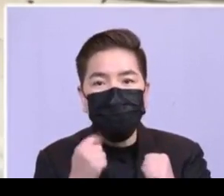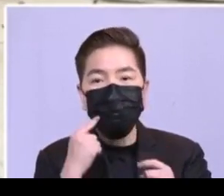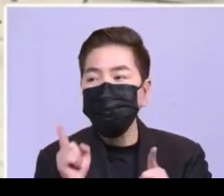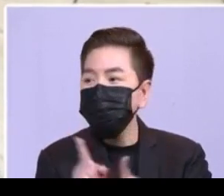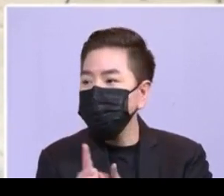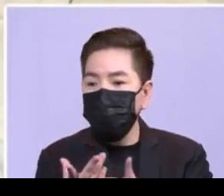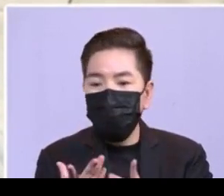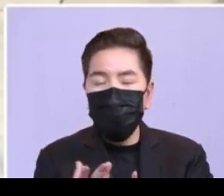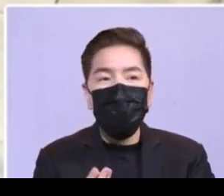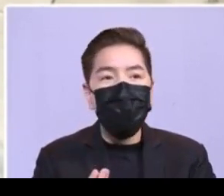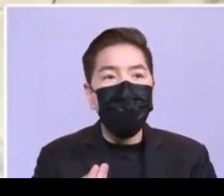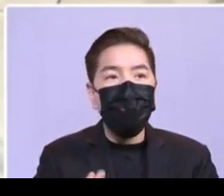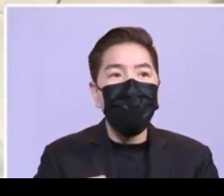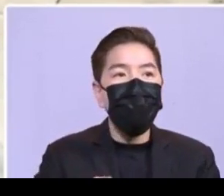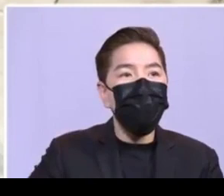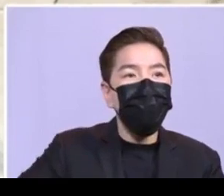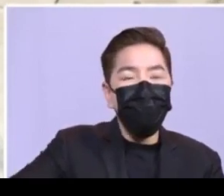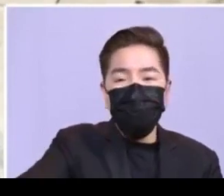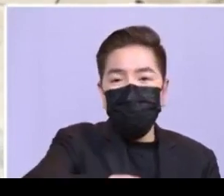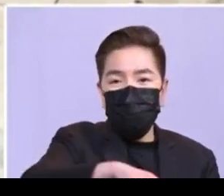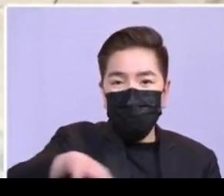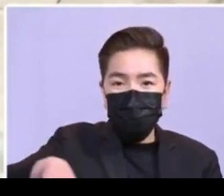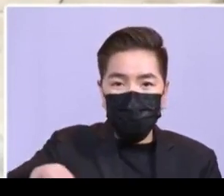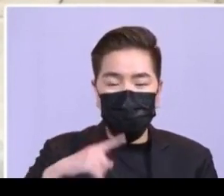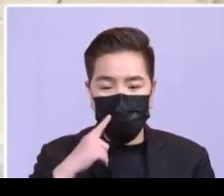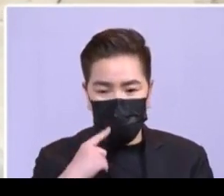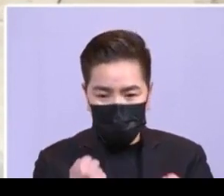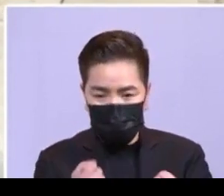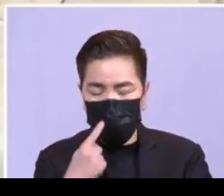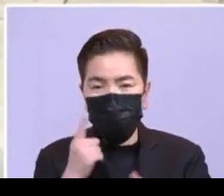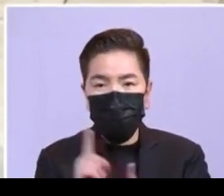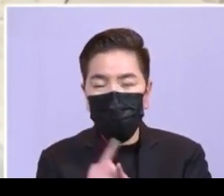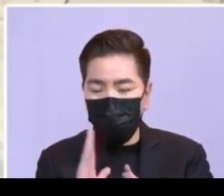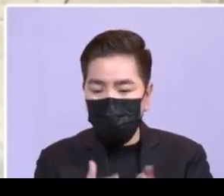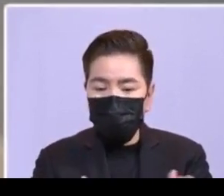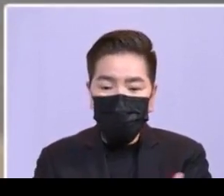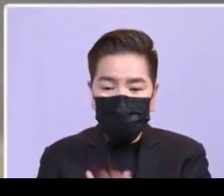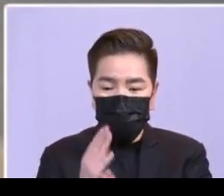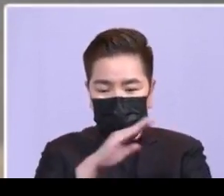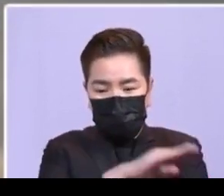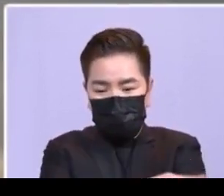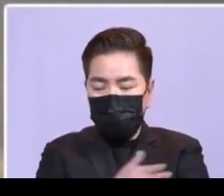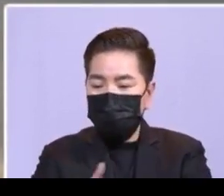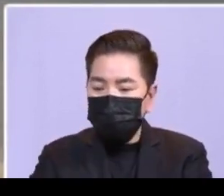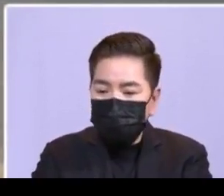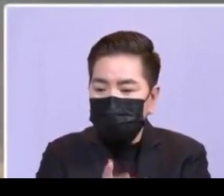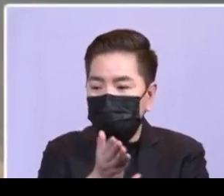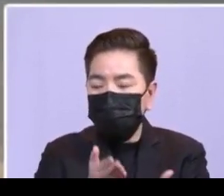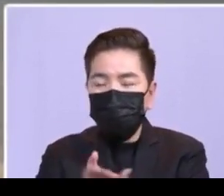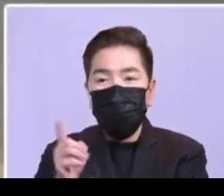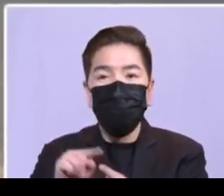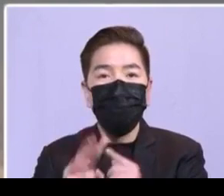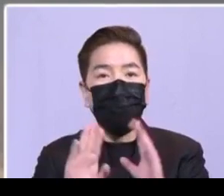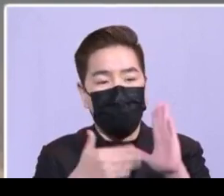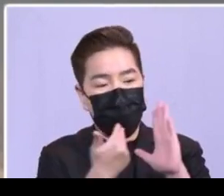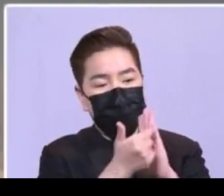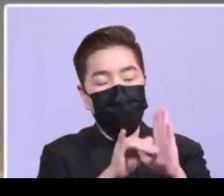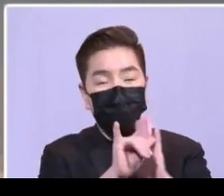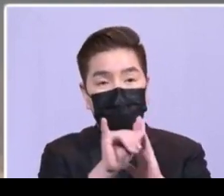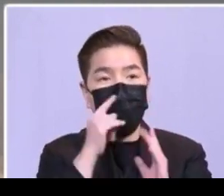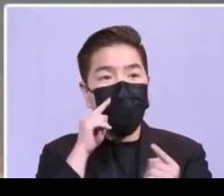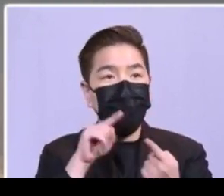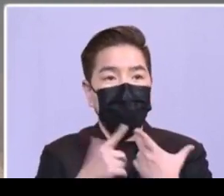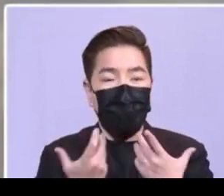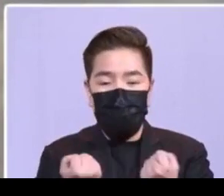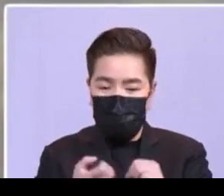ให้ความสะดวกนะฮะกับพี่น้องประชาชนที่ผ่านขับรถผ่านไปผ่านมาในพื้นที่ของจังหวัดยโสธรอยู่เยอะมากทั้งเรื่อง